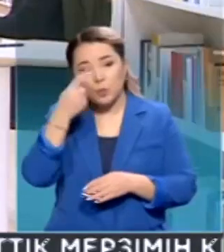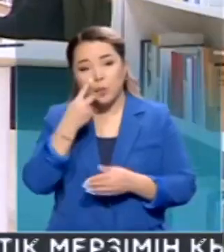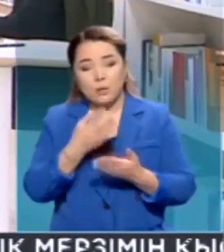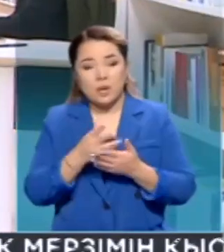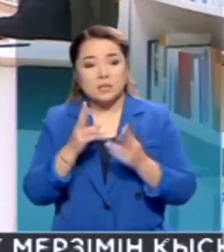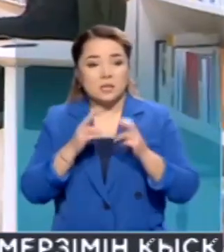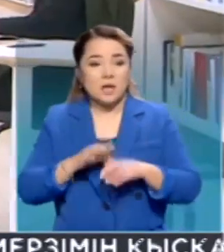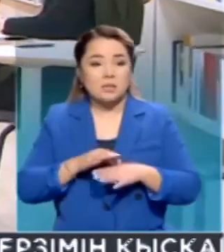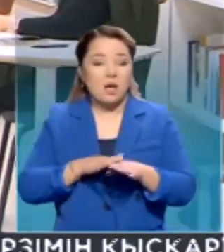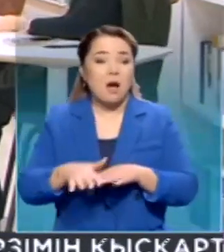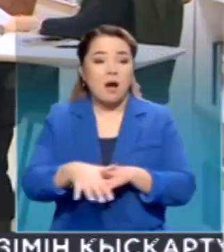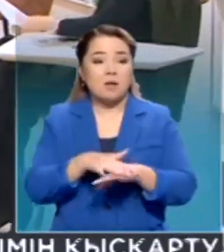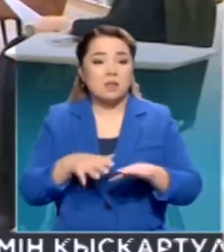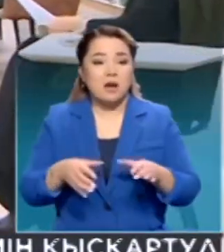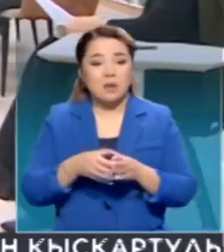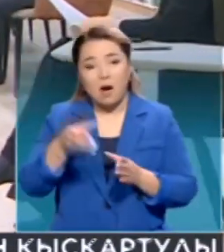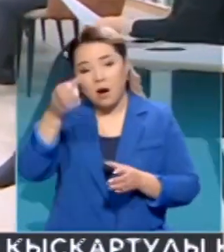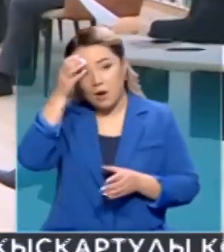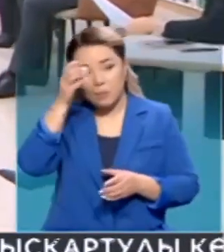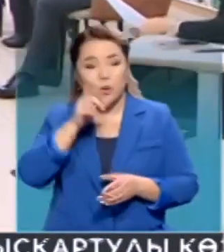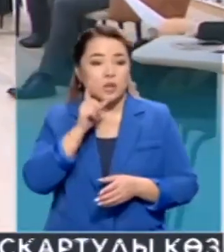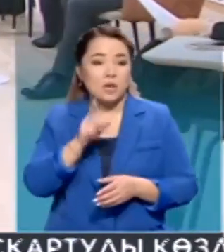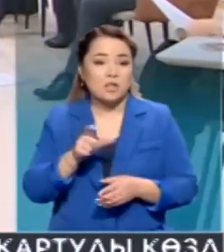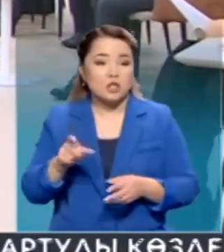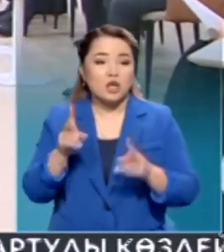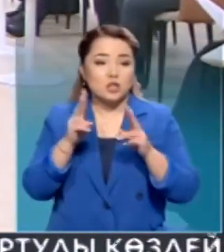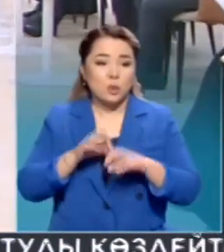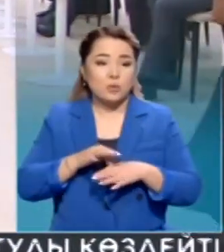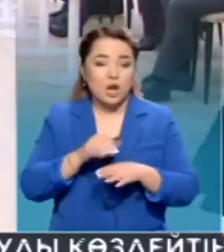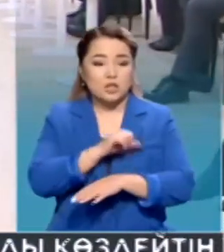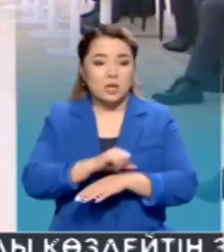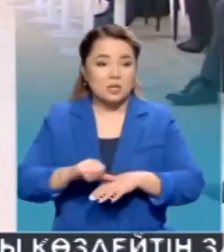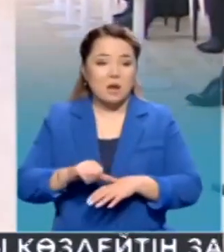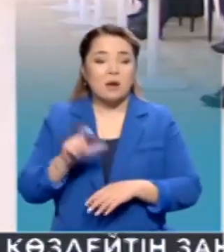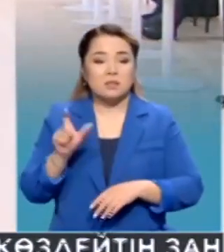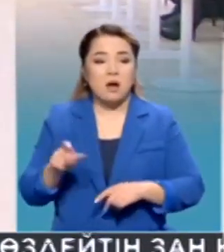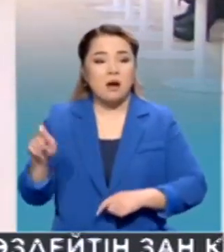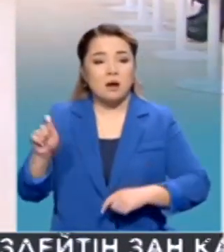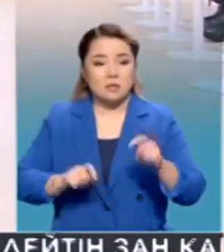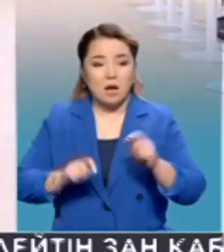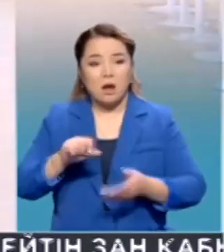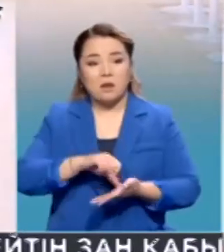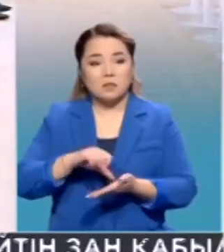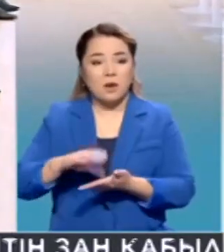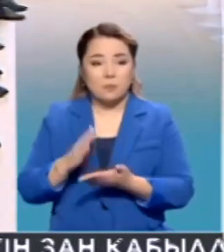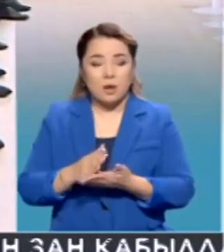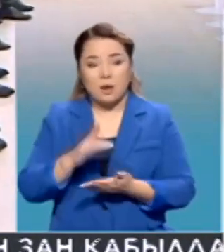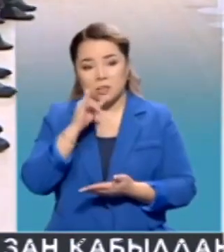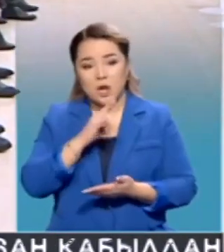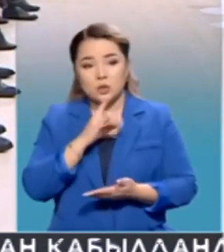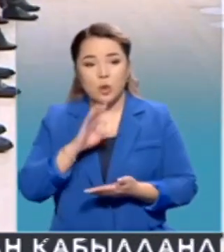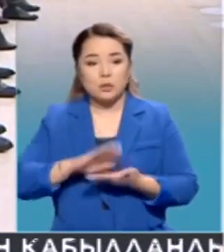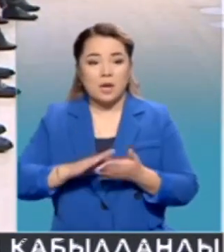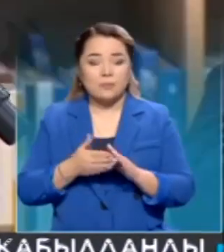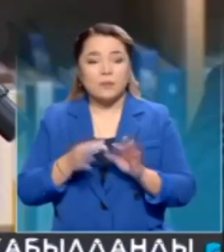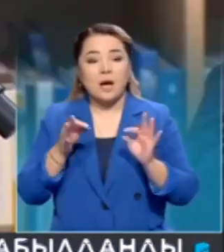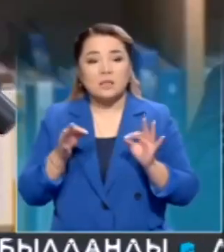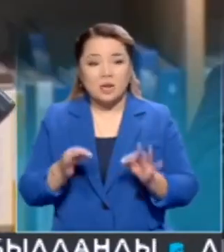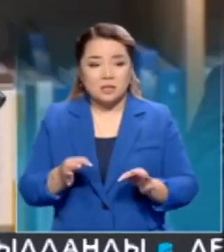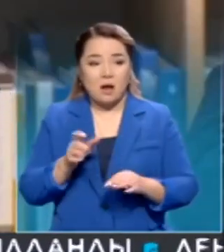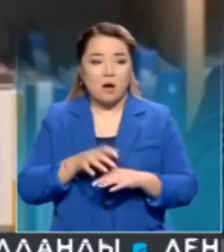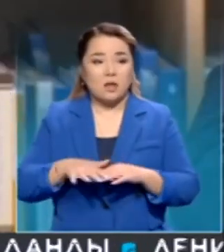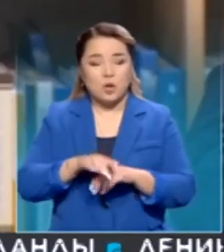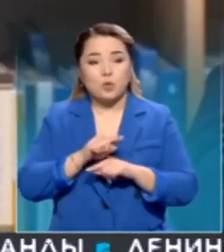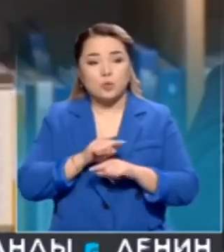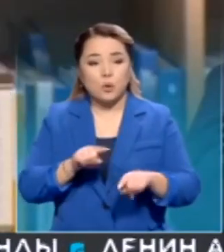зерттеуге арналған алаңға ғалымдар мен жас зерттеушілер шетелдік сарапшылар қатысты. Олар Қазақстанның әлеуметтік тұрғыда әділетті және